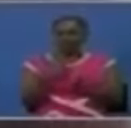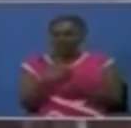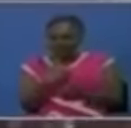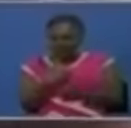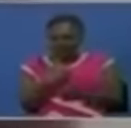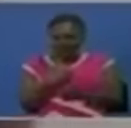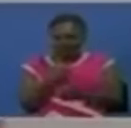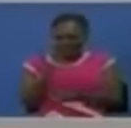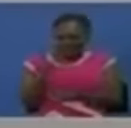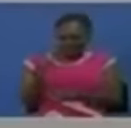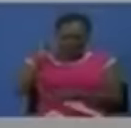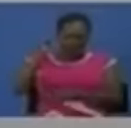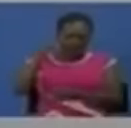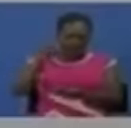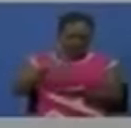Alitaka yote.